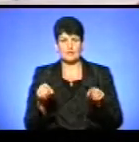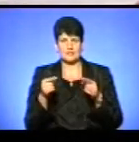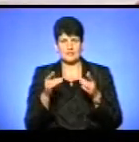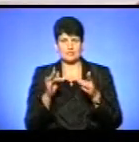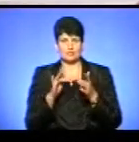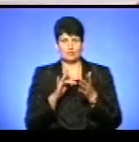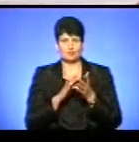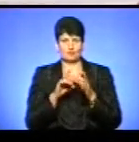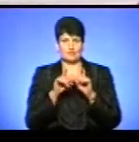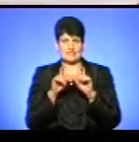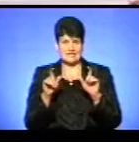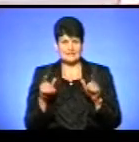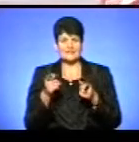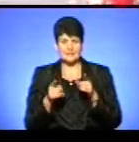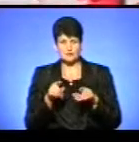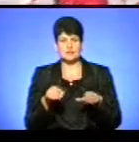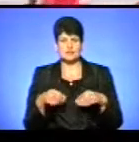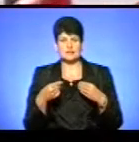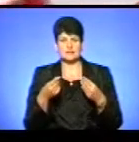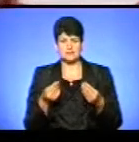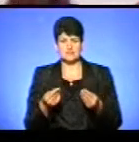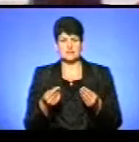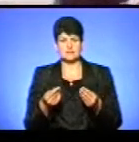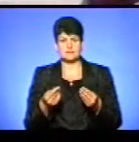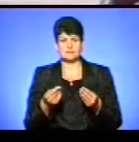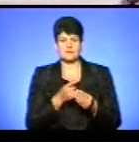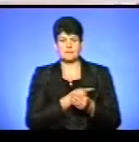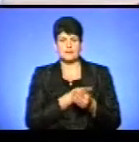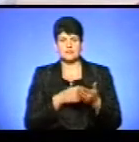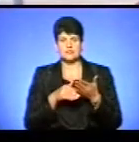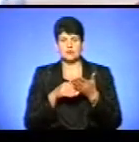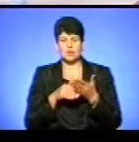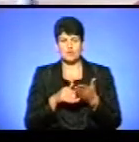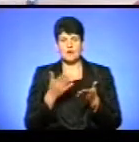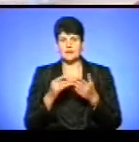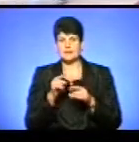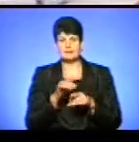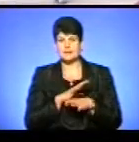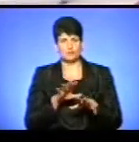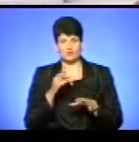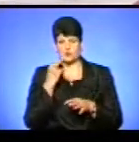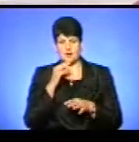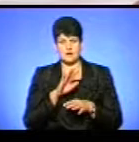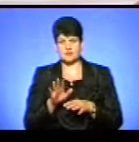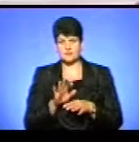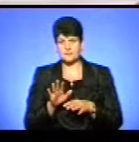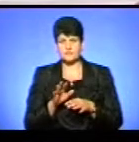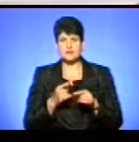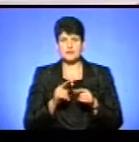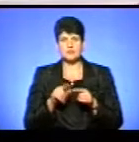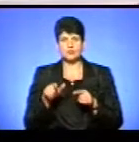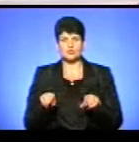центрі, дійсно їм надавалися медична допомога, проте їм не було краще. Ці люди все